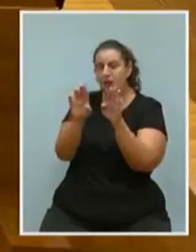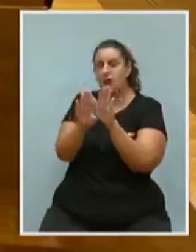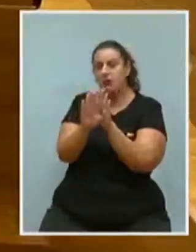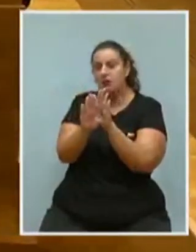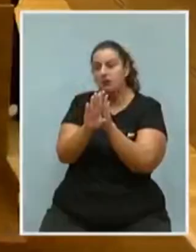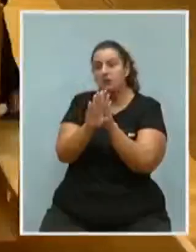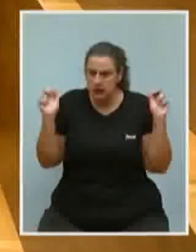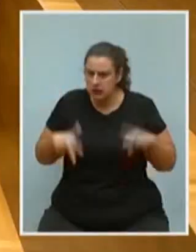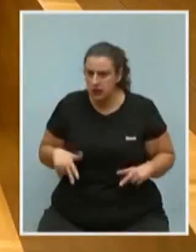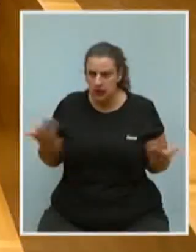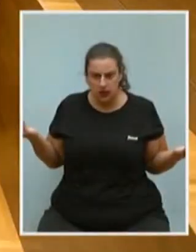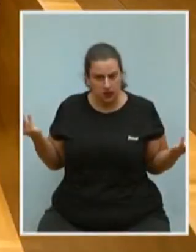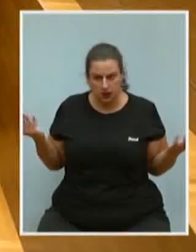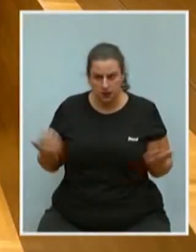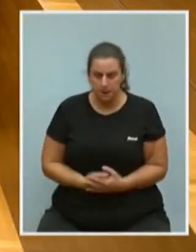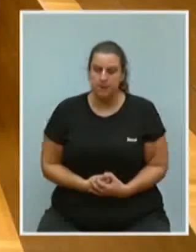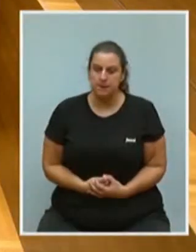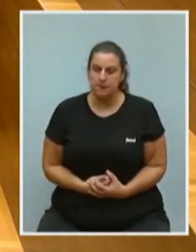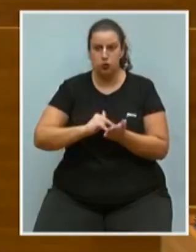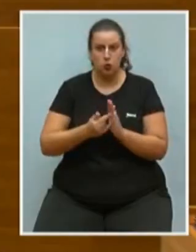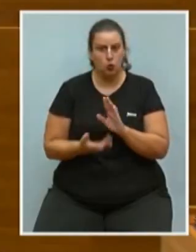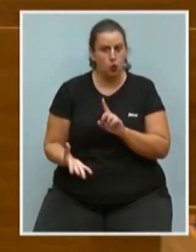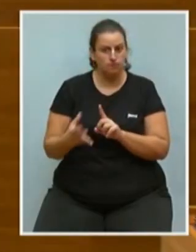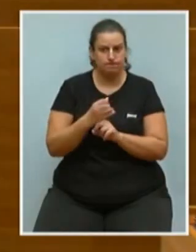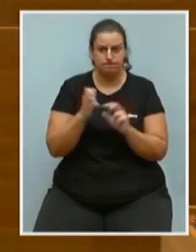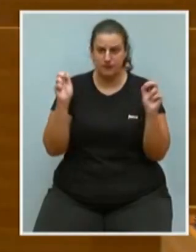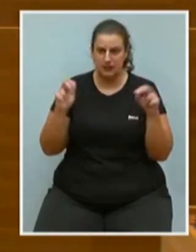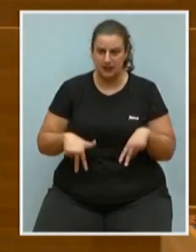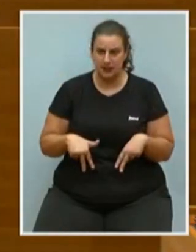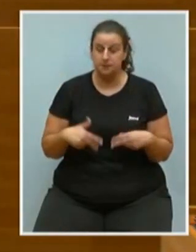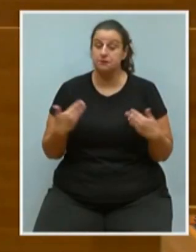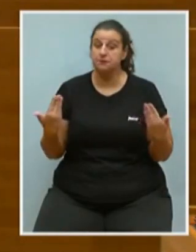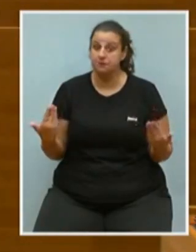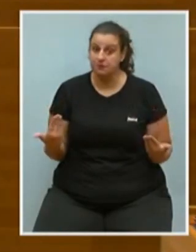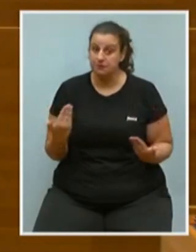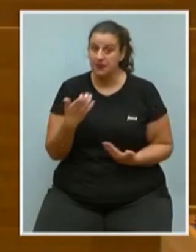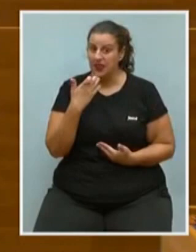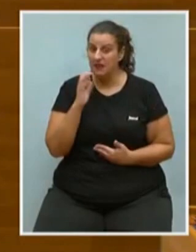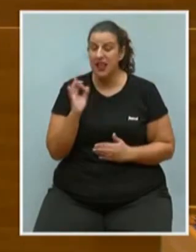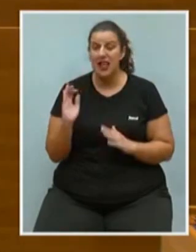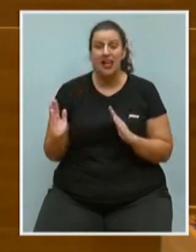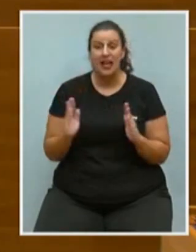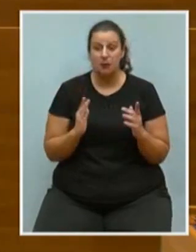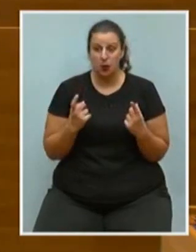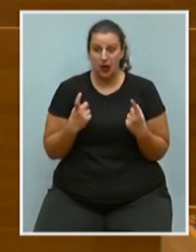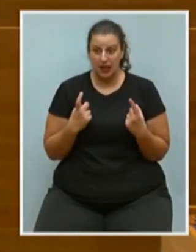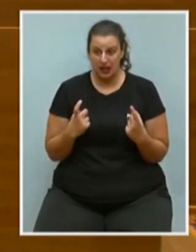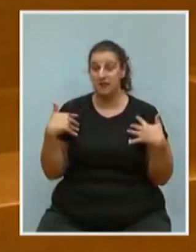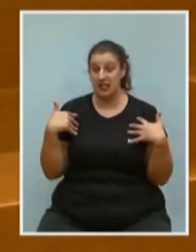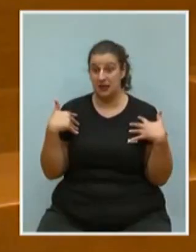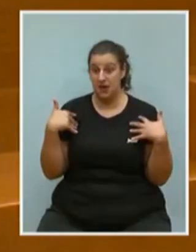'identitat. La consellera de Justícia també ha promès protegir a totes les víctimes independentment del seu sexe. En matèria de víctimes,